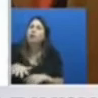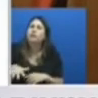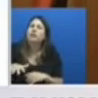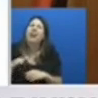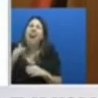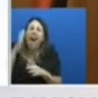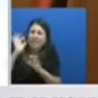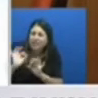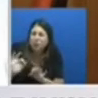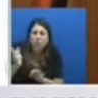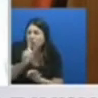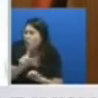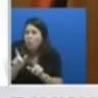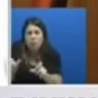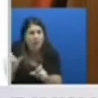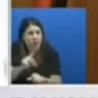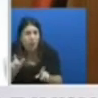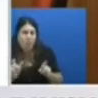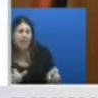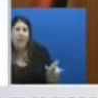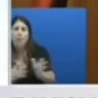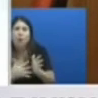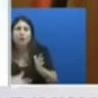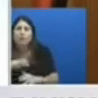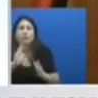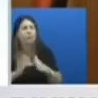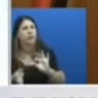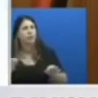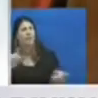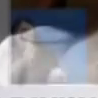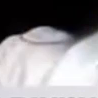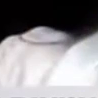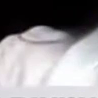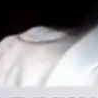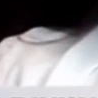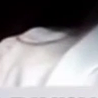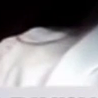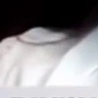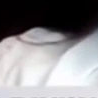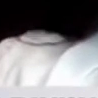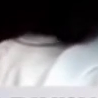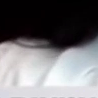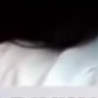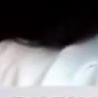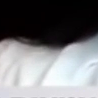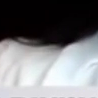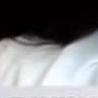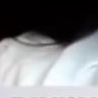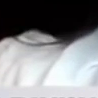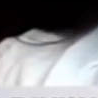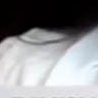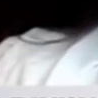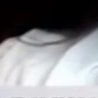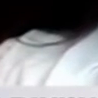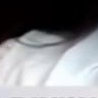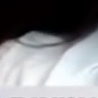ושמרון זה קורה בזמן ממשלת ימין כן אבל אני מדברת על העניין המשפטי ובעניין המשי כ אן